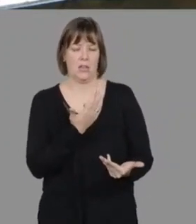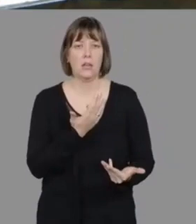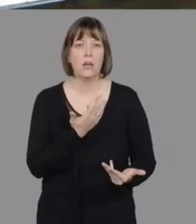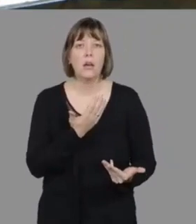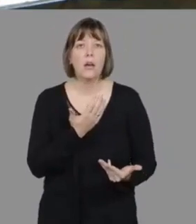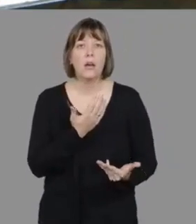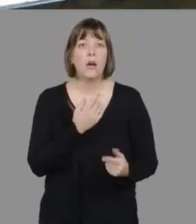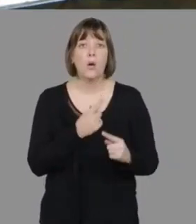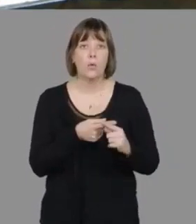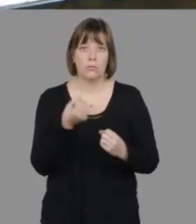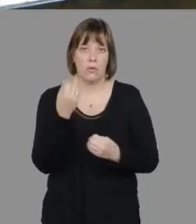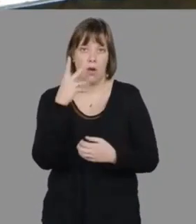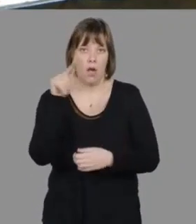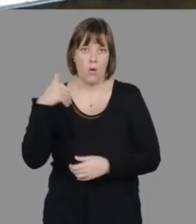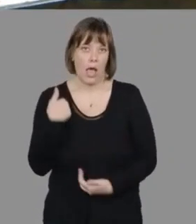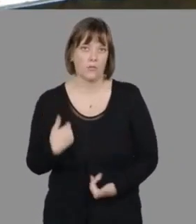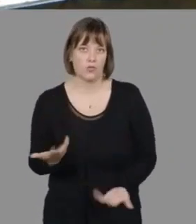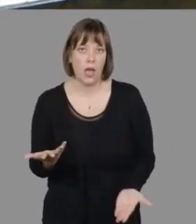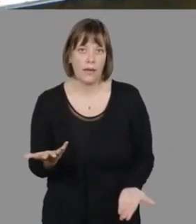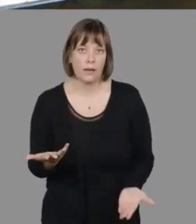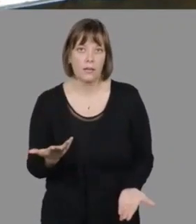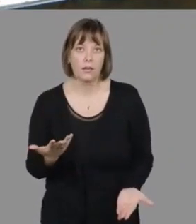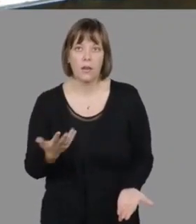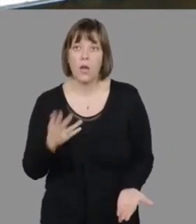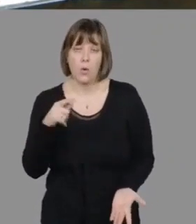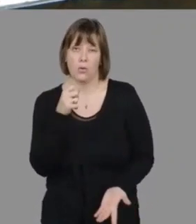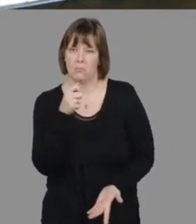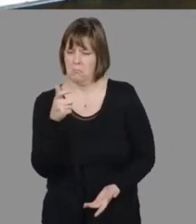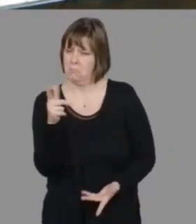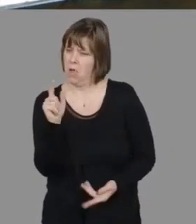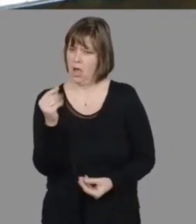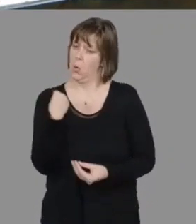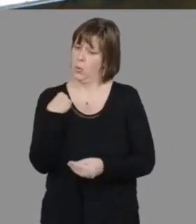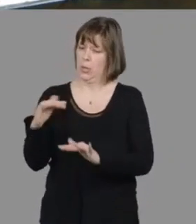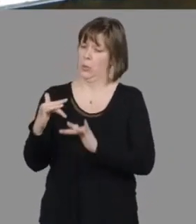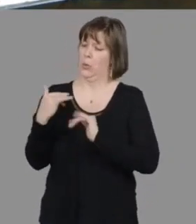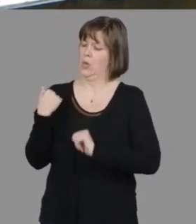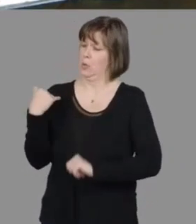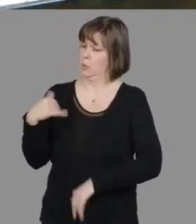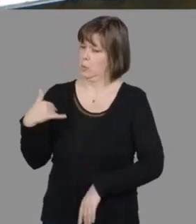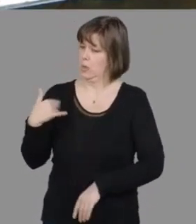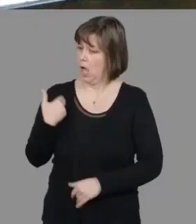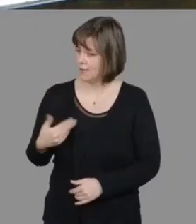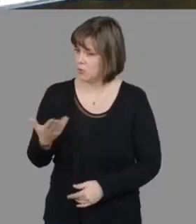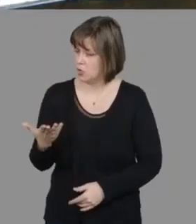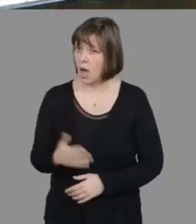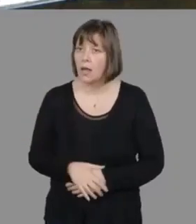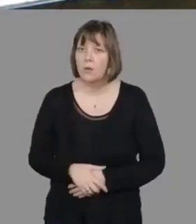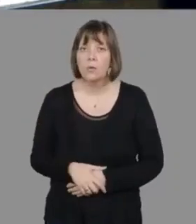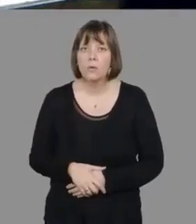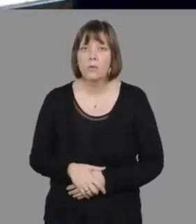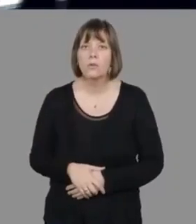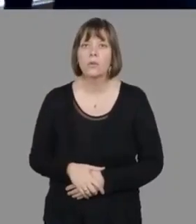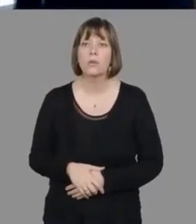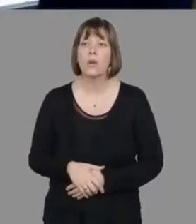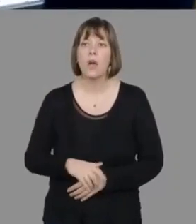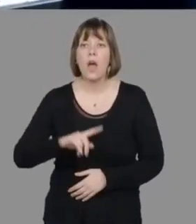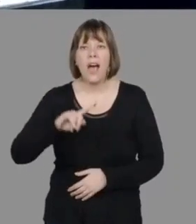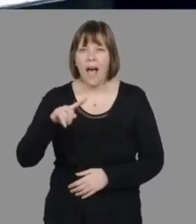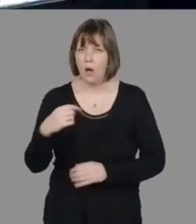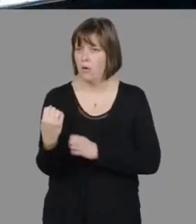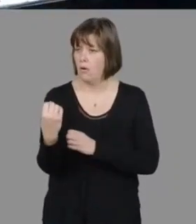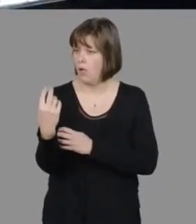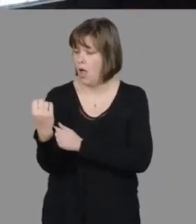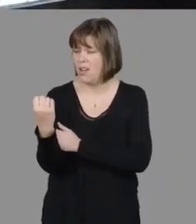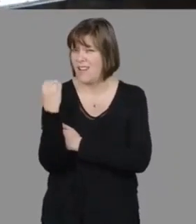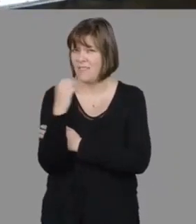Und es war auch anstrengend. Und bei manchen hat man es auch gemerkt, dass es anstrengend war. Und es hat Kraft